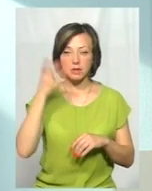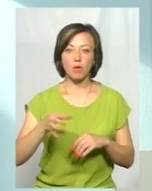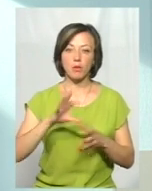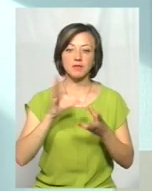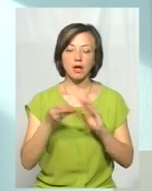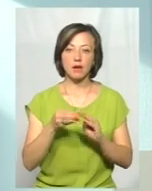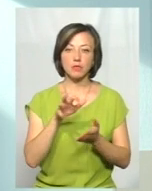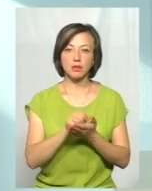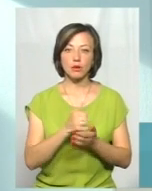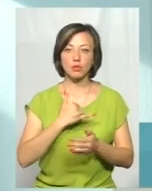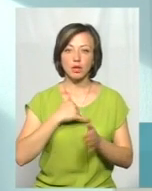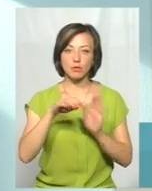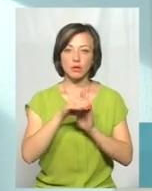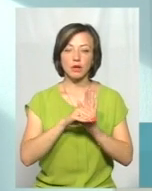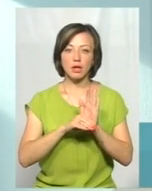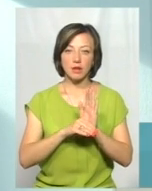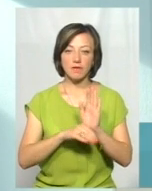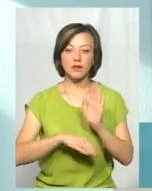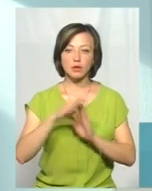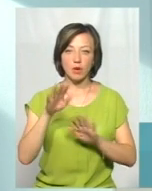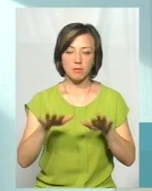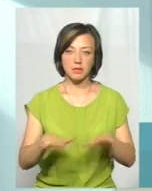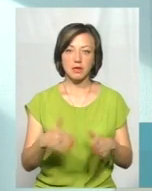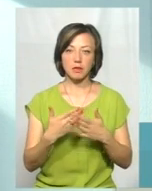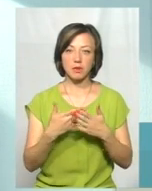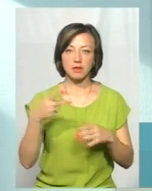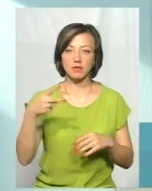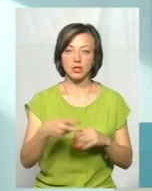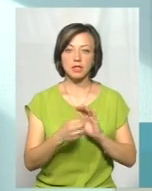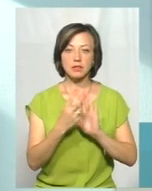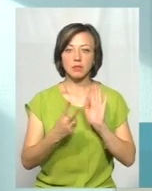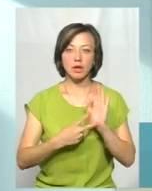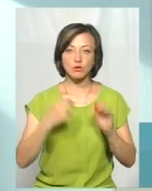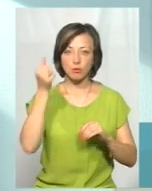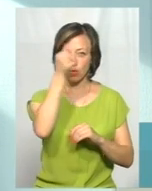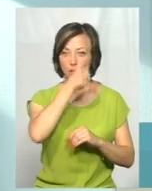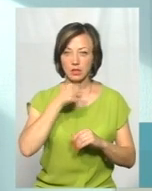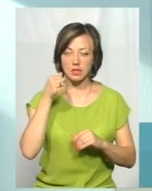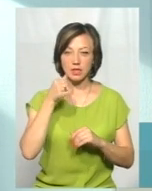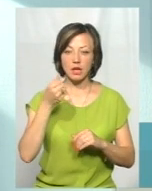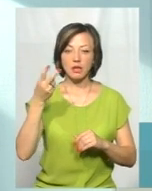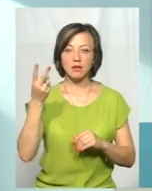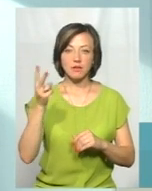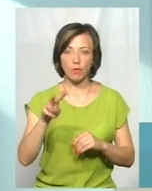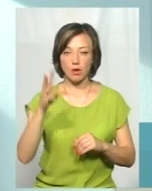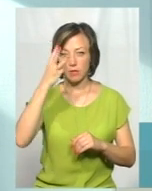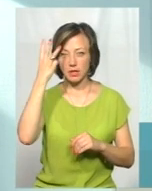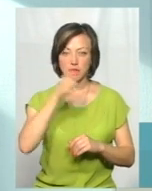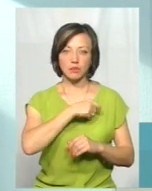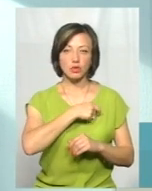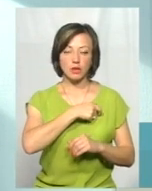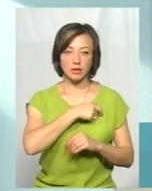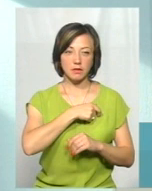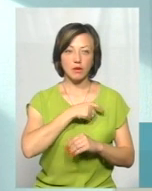взагалі посідала в нашому рейтингу досить високе місце. Наприклад, у 2017 році двоє з хмельницьких